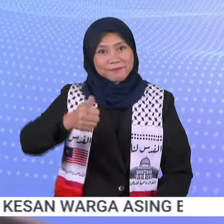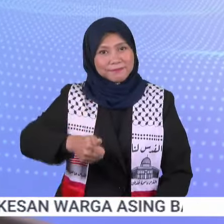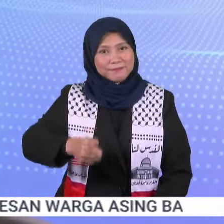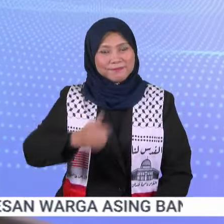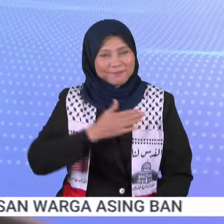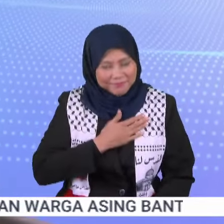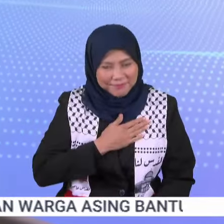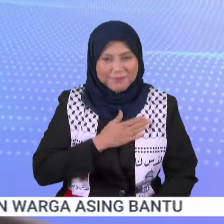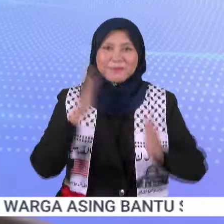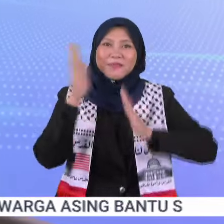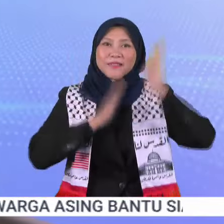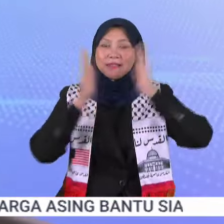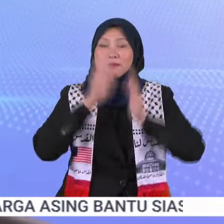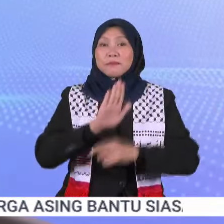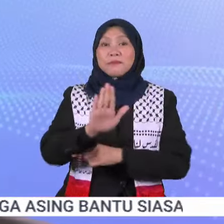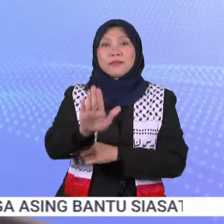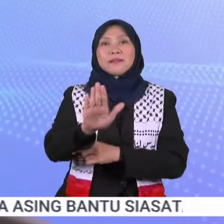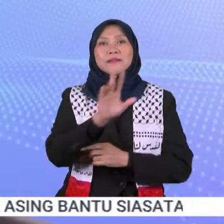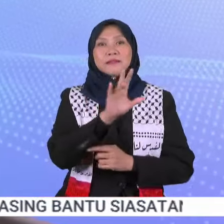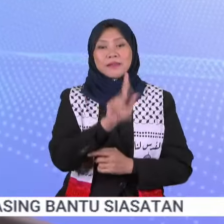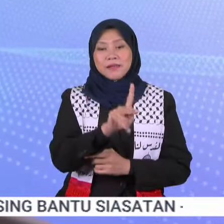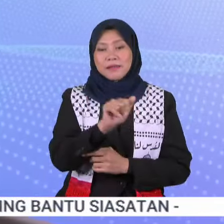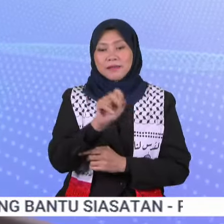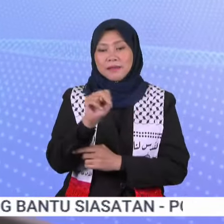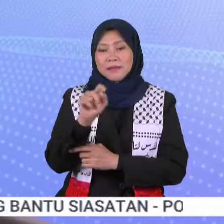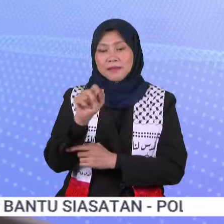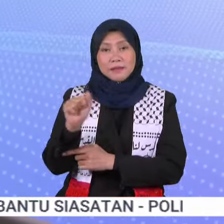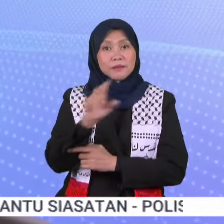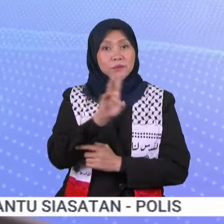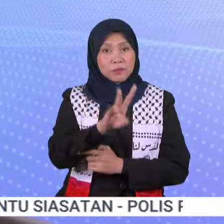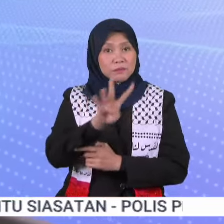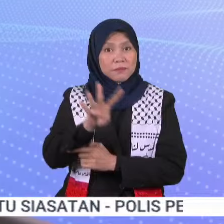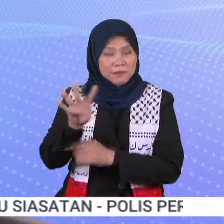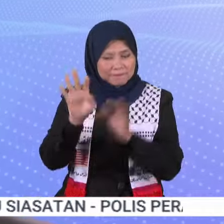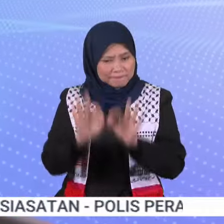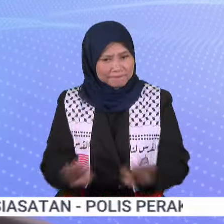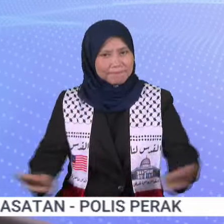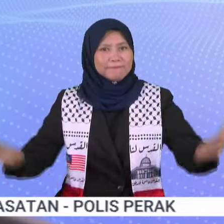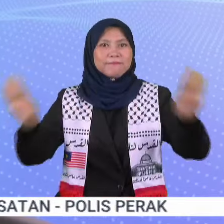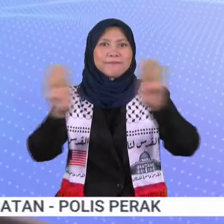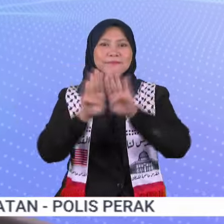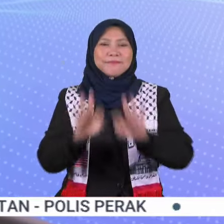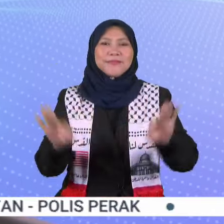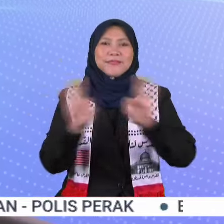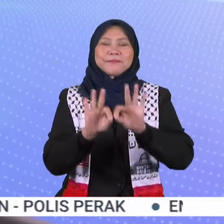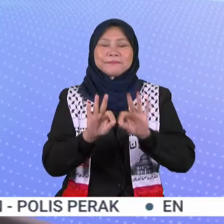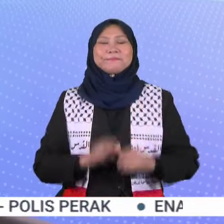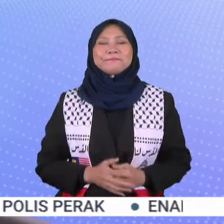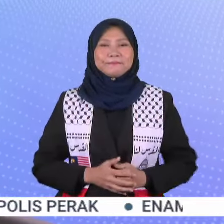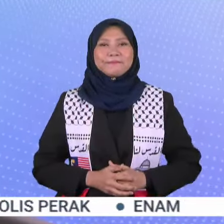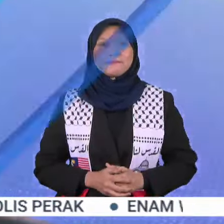Assalamualaikum, salam Malaysia. Madani Kanta 744 mendahului berita dimulakan dengan rangkuman berita utama dalam segmen Esensif.